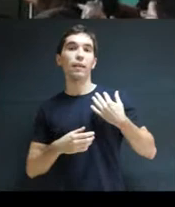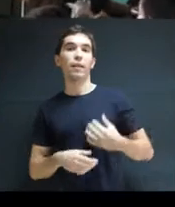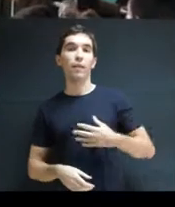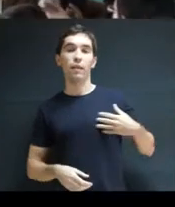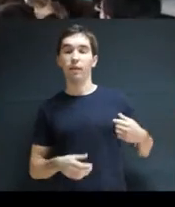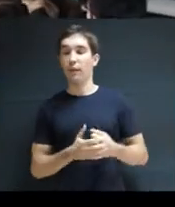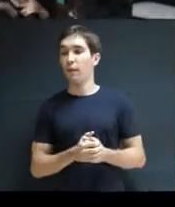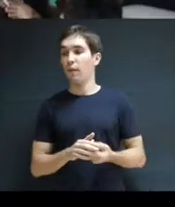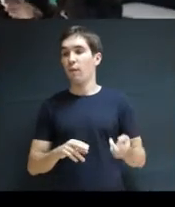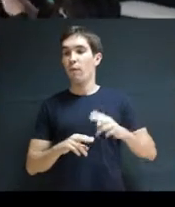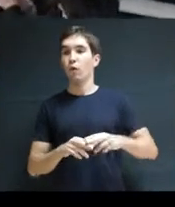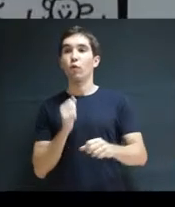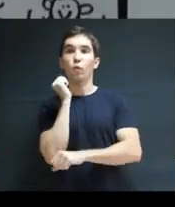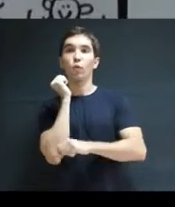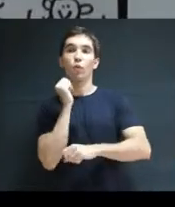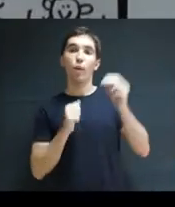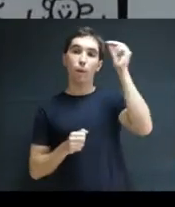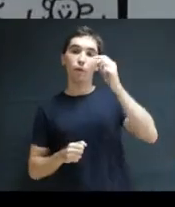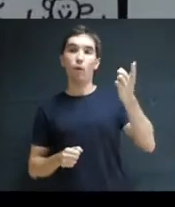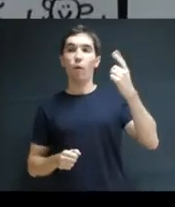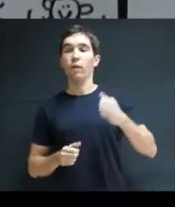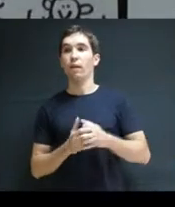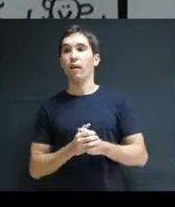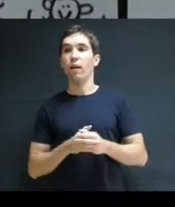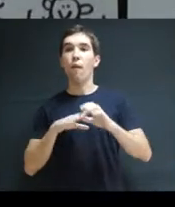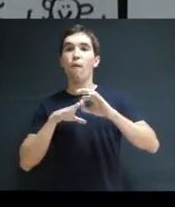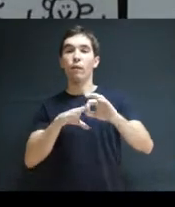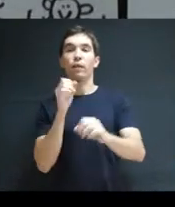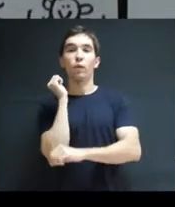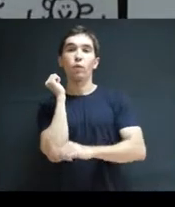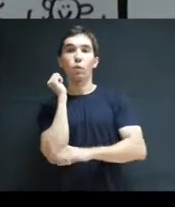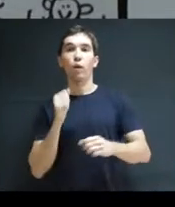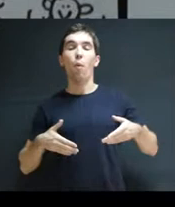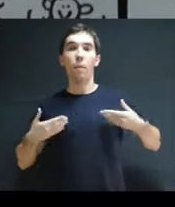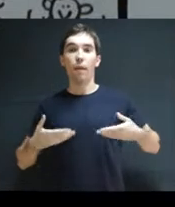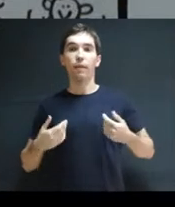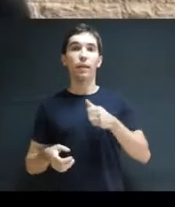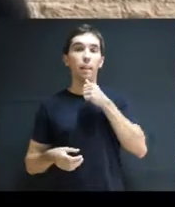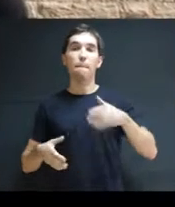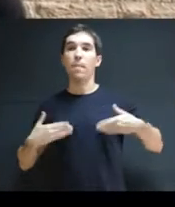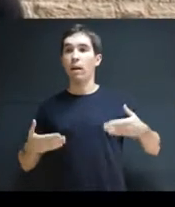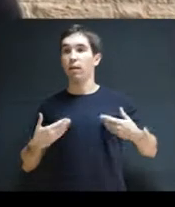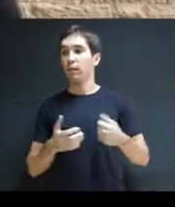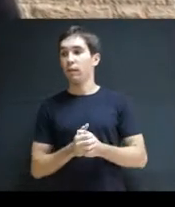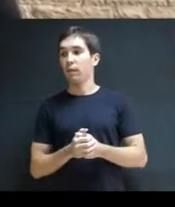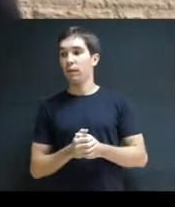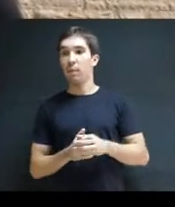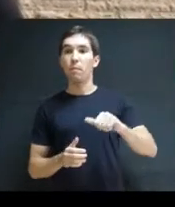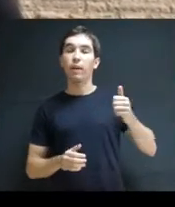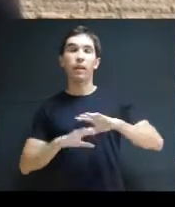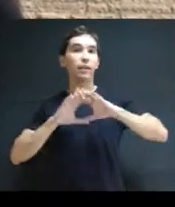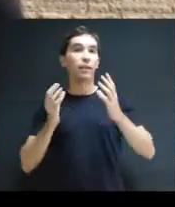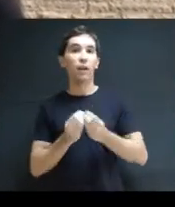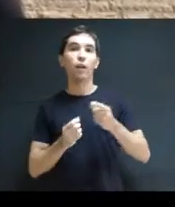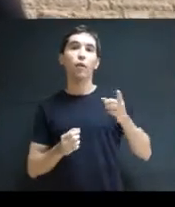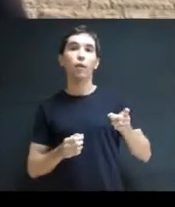Hrvatske. Više o studiju saznali smo od Emine Bužinkić, voditeljice studija o mladima za mlade. Prije svega, studije o mladima za mlade